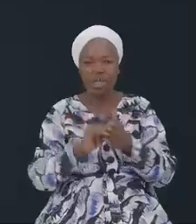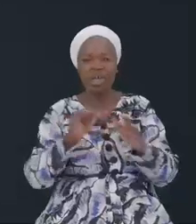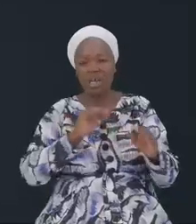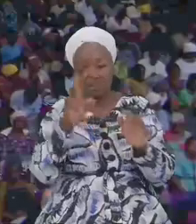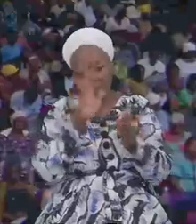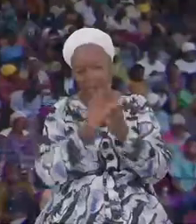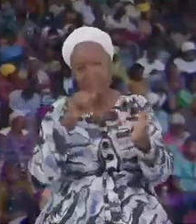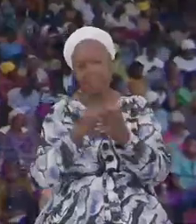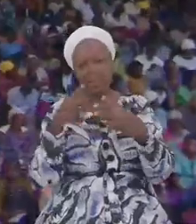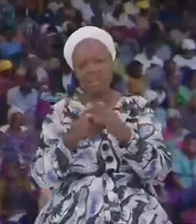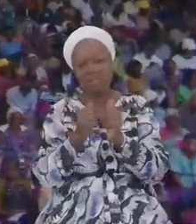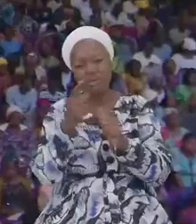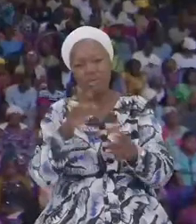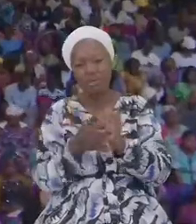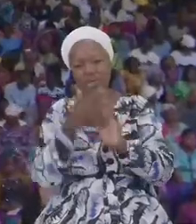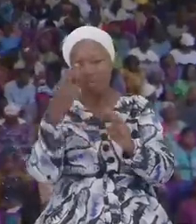vous. Je dis, cela